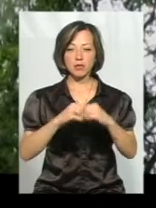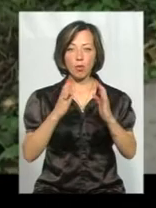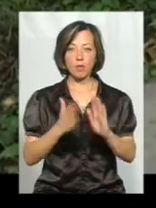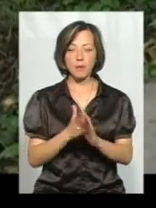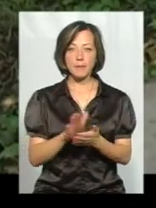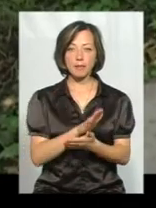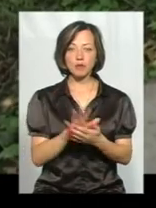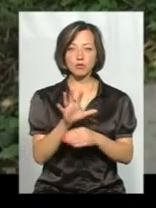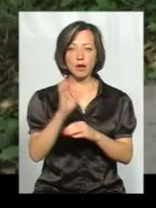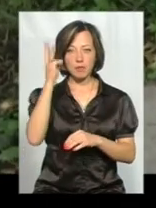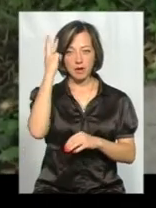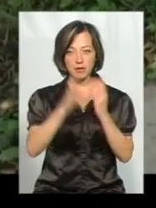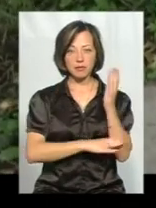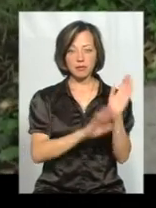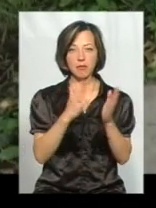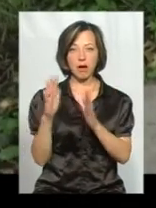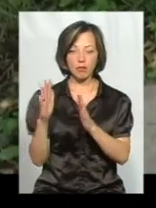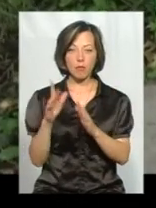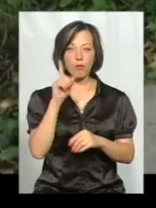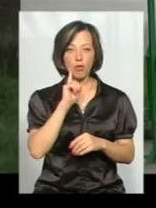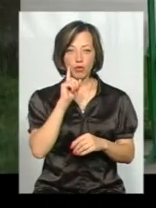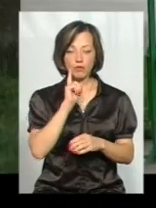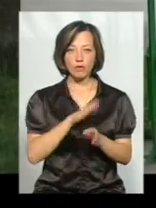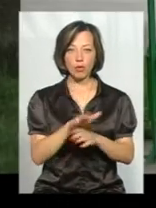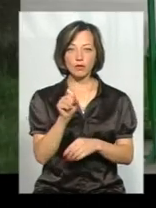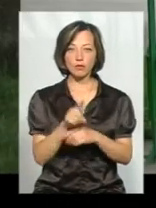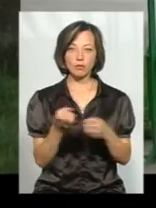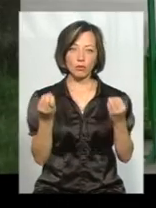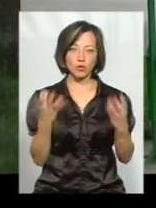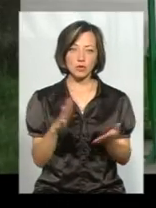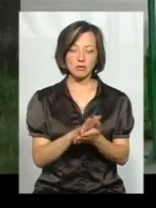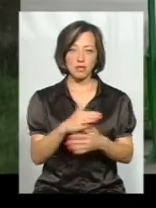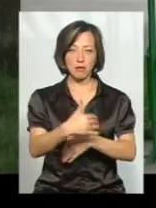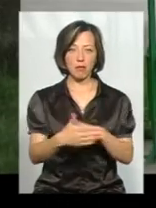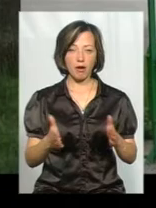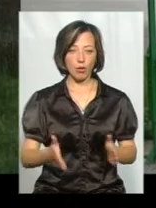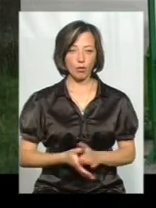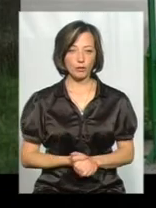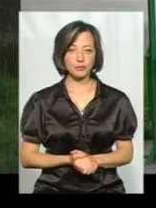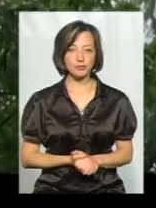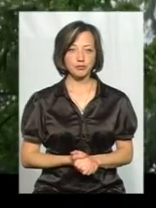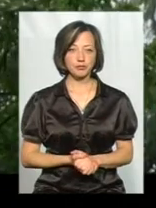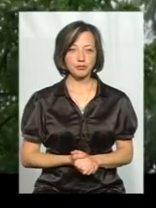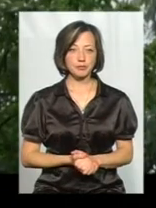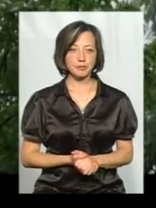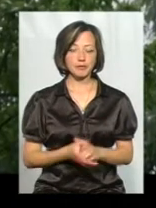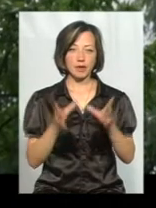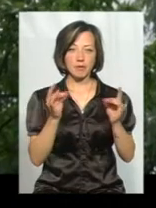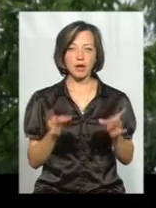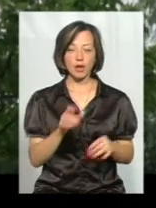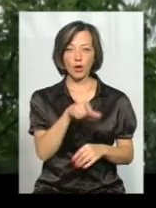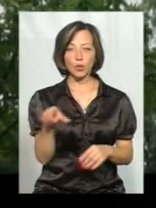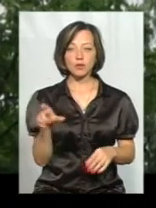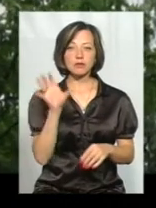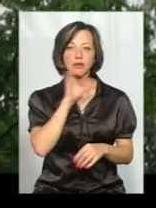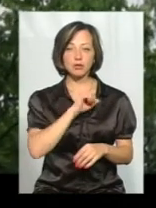за собаками у Хмельницькому парку імені Чекмана поки що виконує функції простого сміттєбаку, розповідає Олександр Боднарчук. Кульки з нього містяни